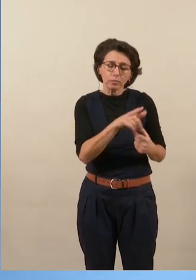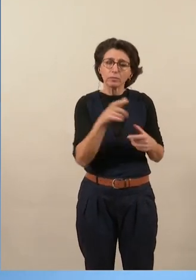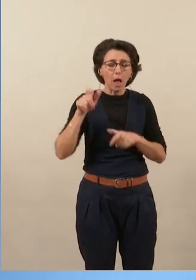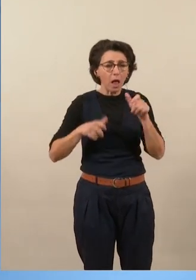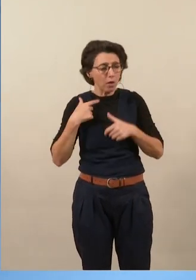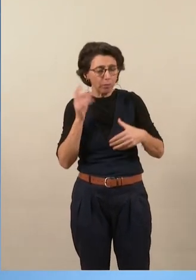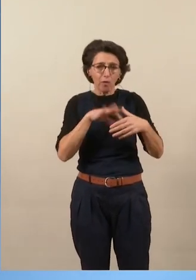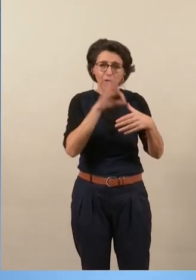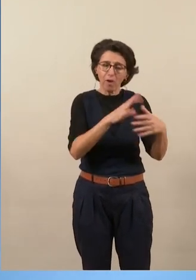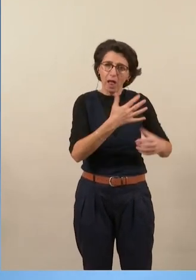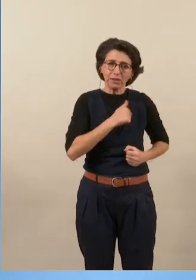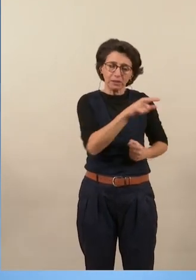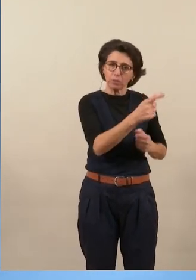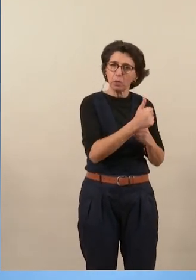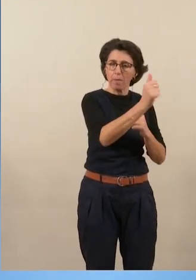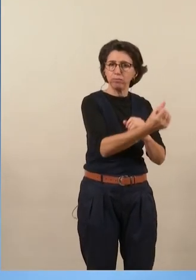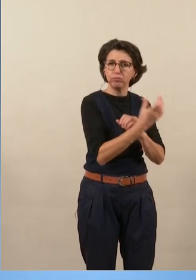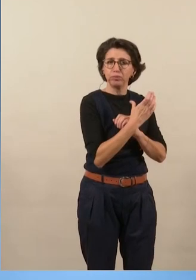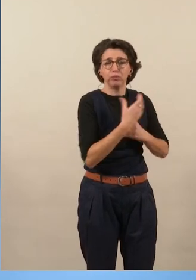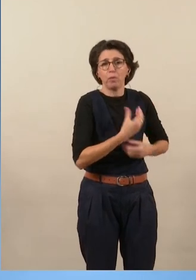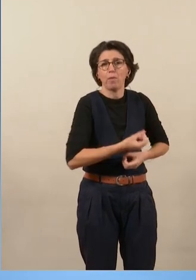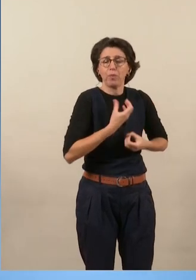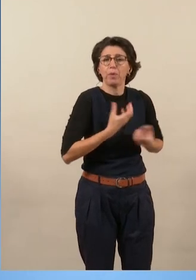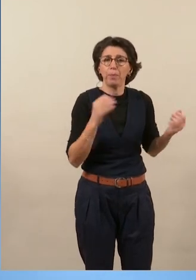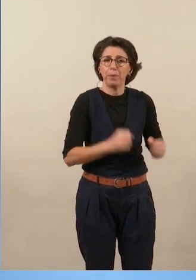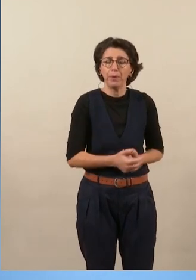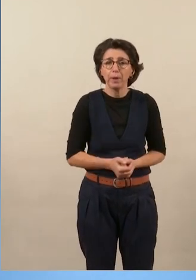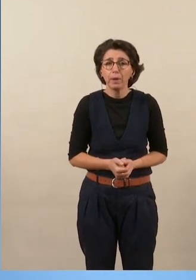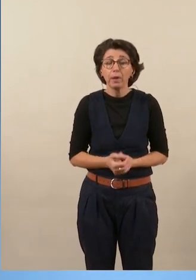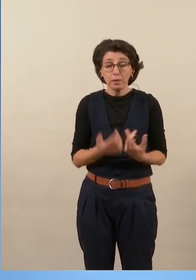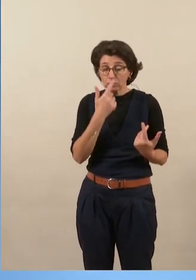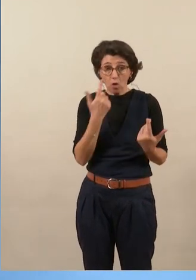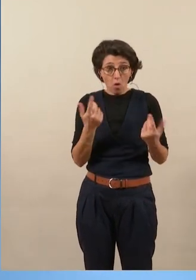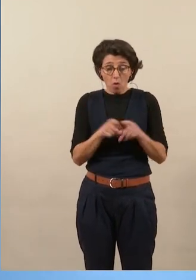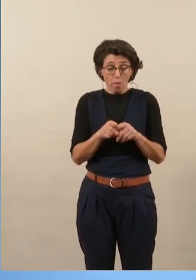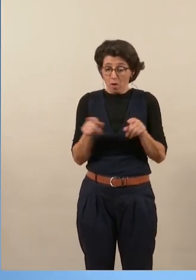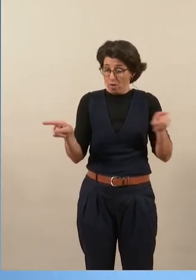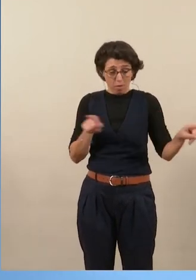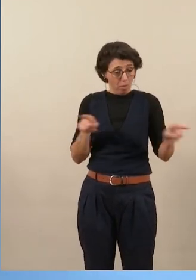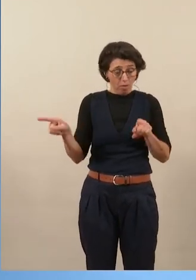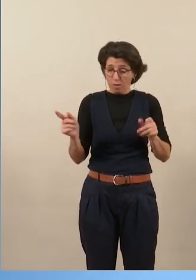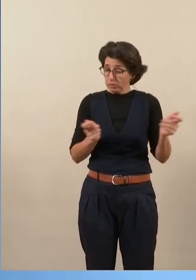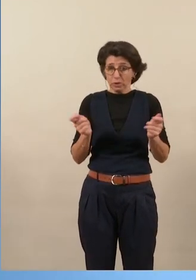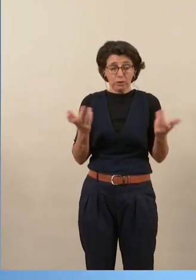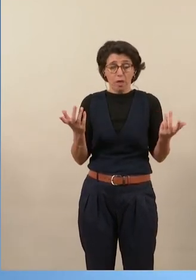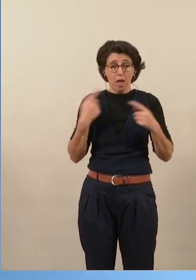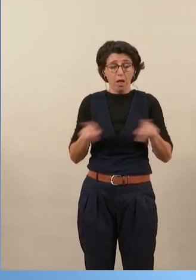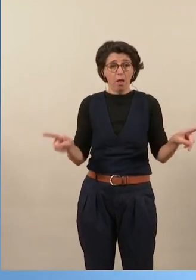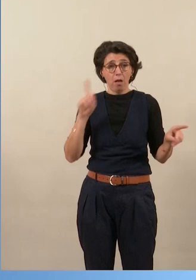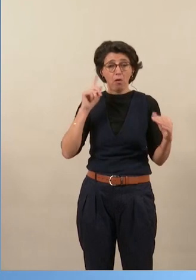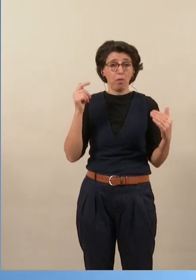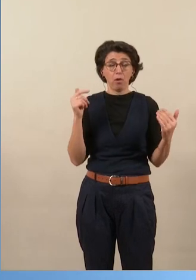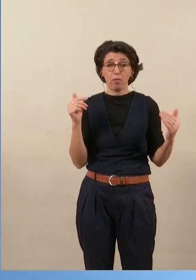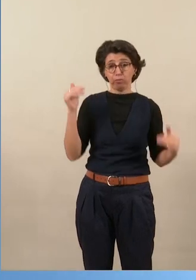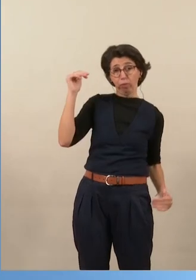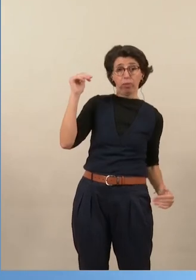d'entre nous donc je crois vraiment qu'il y a là un un un déséquilibre de traitement qui est illégitime qui est méprisant à